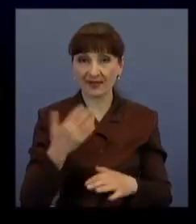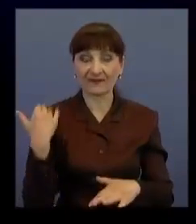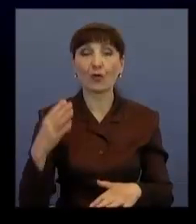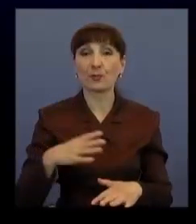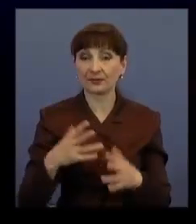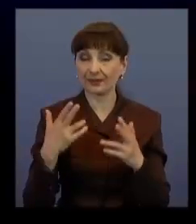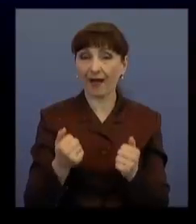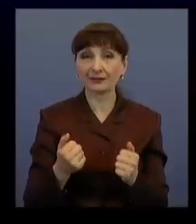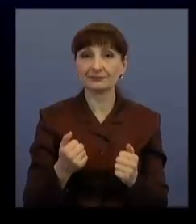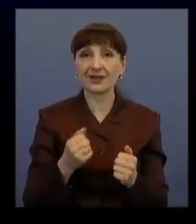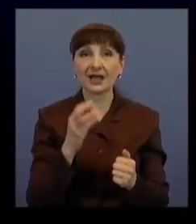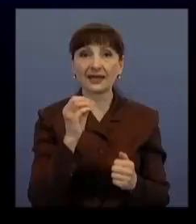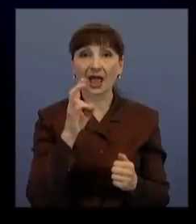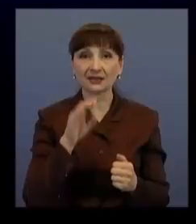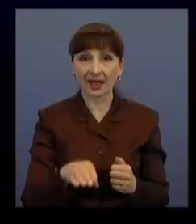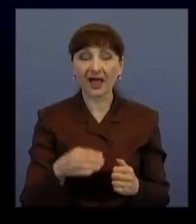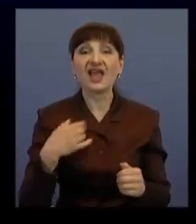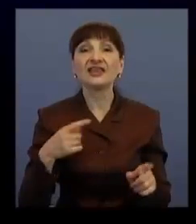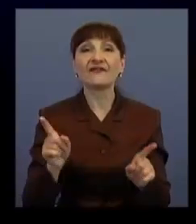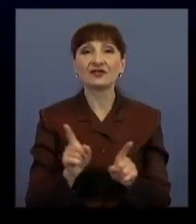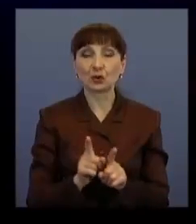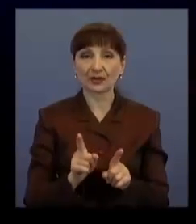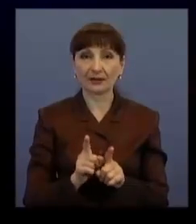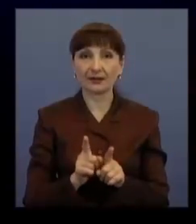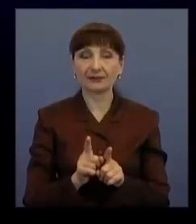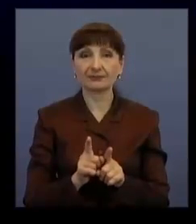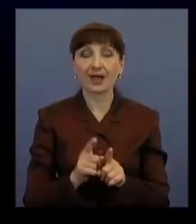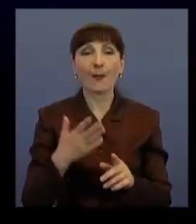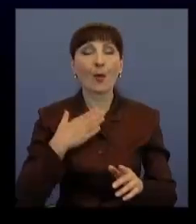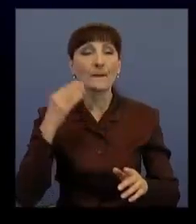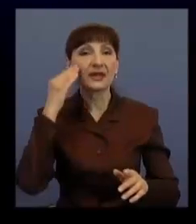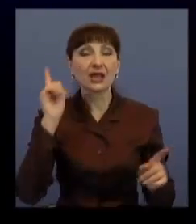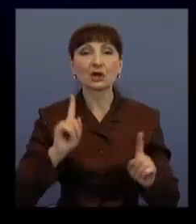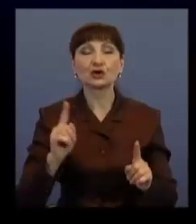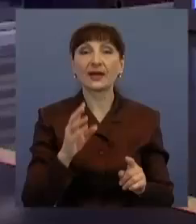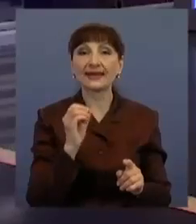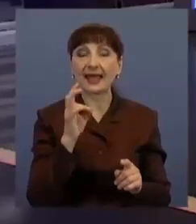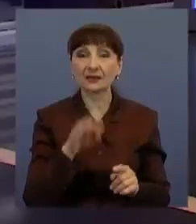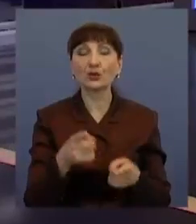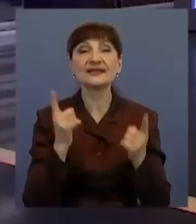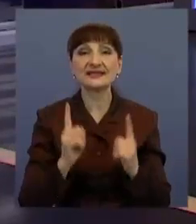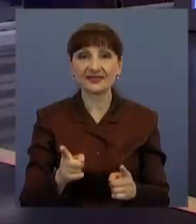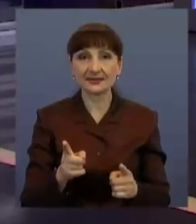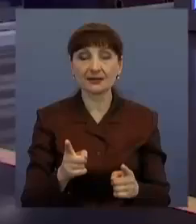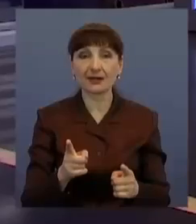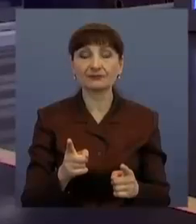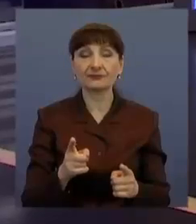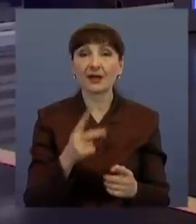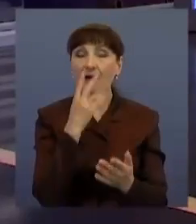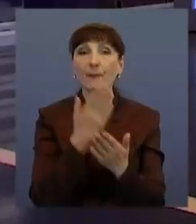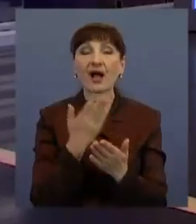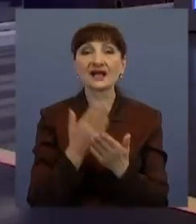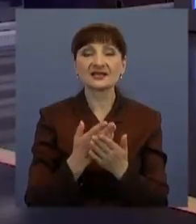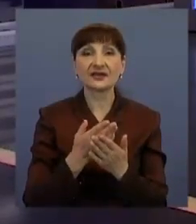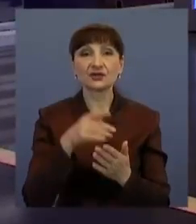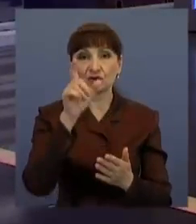был перед ЕНТ, я все-таки вот, придерживаюсь того мнения, что ЕНТ, он действительно отображает